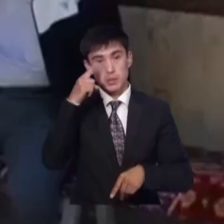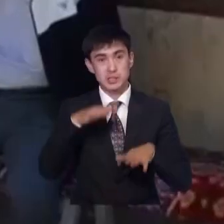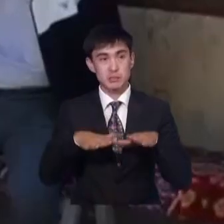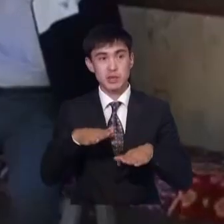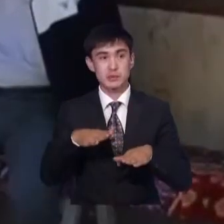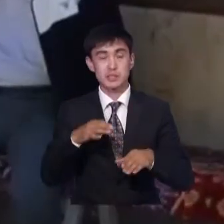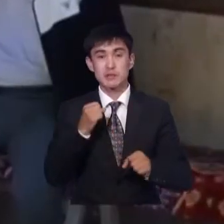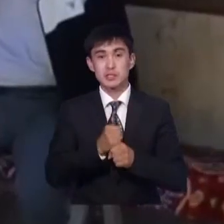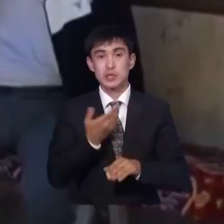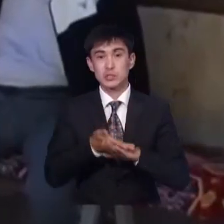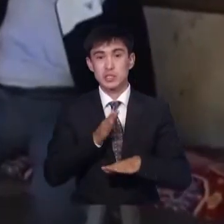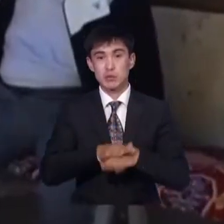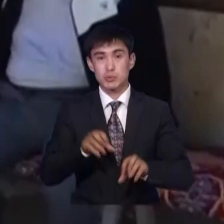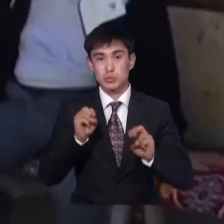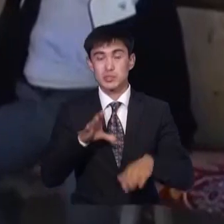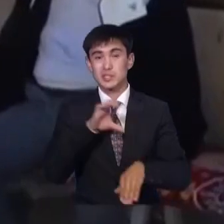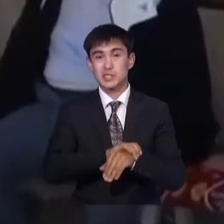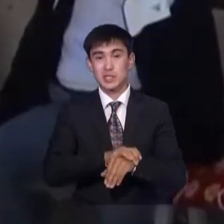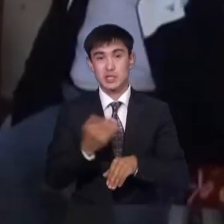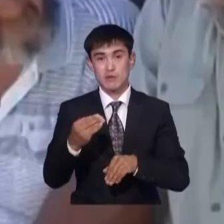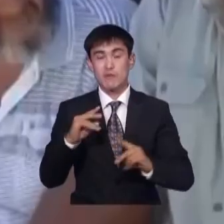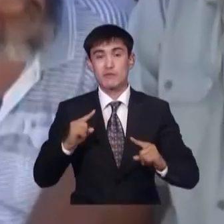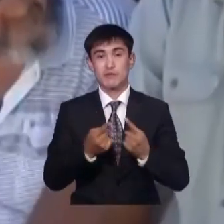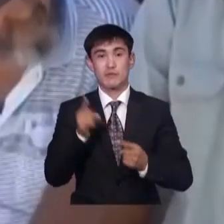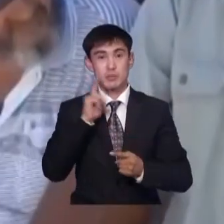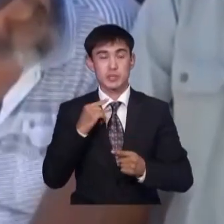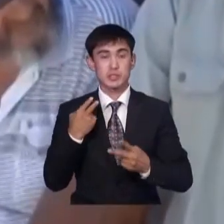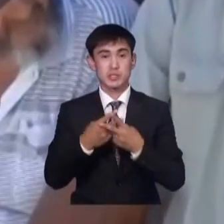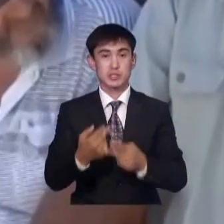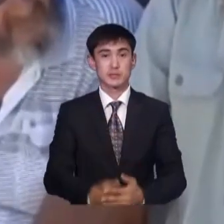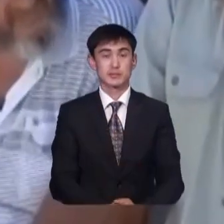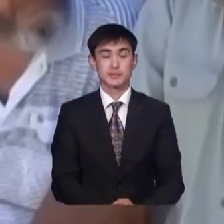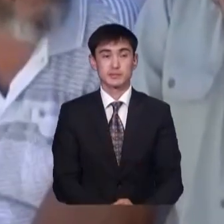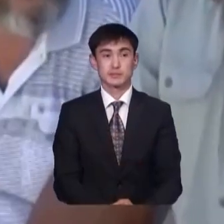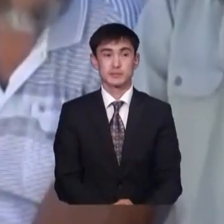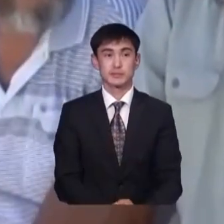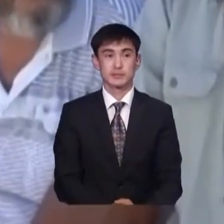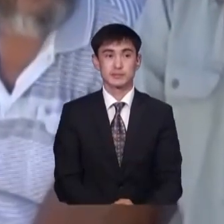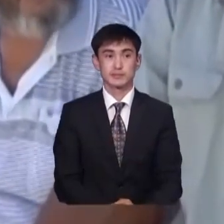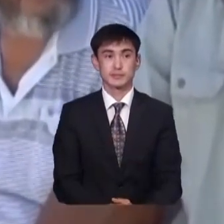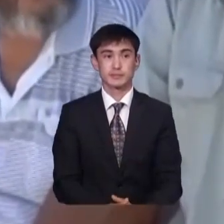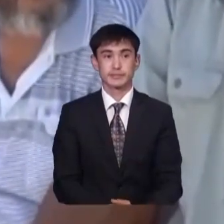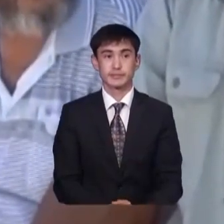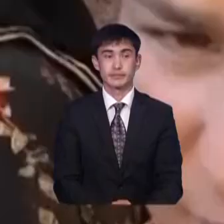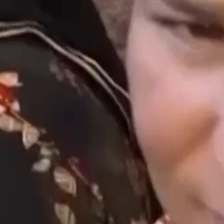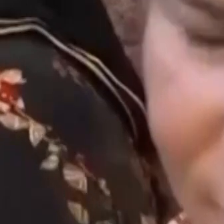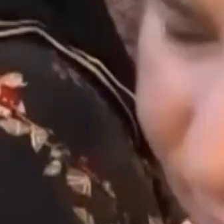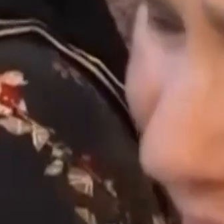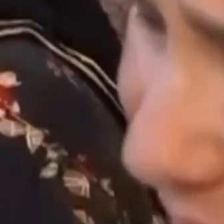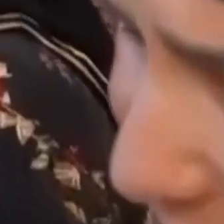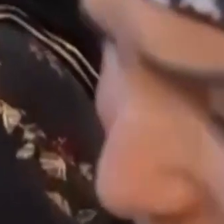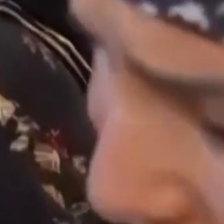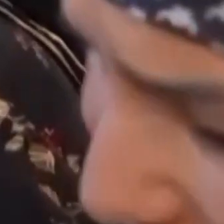подозреваемого в совершении особо тяжкого преступления задержали и водворили в изолятор временного содержания. Карина Закриева, по материалам